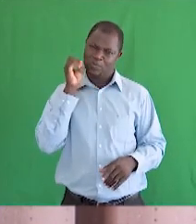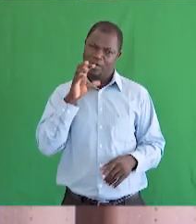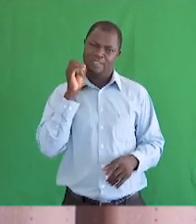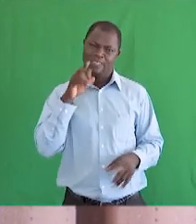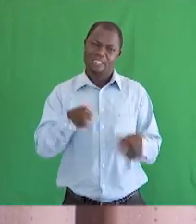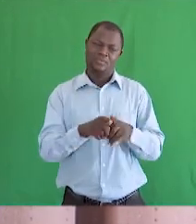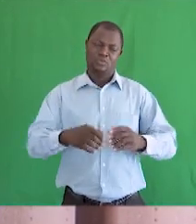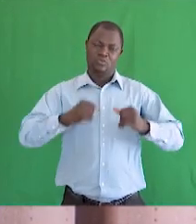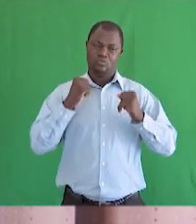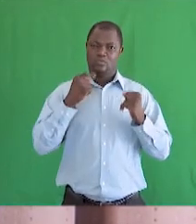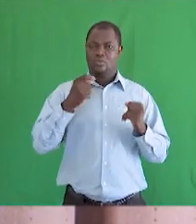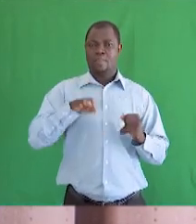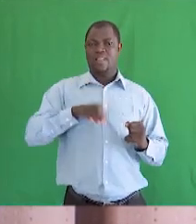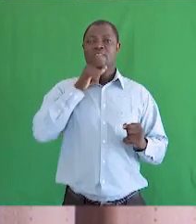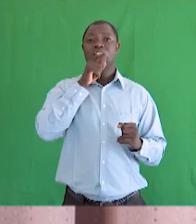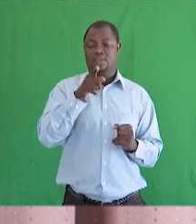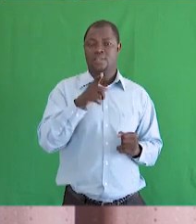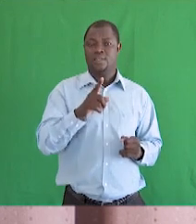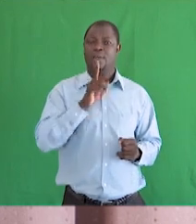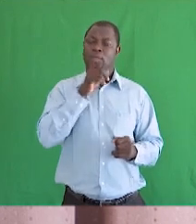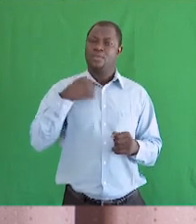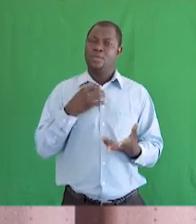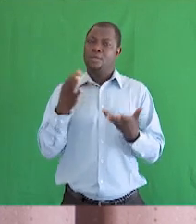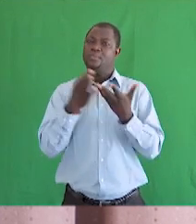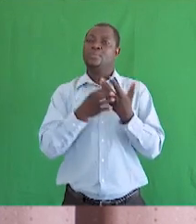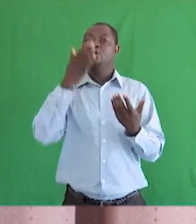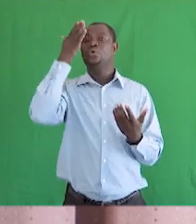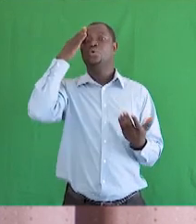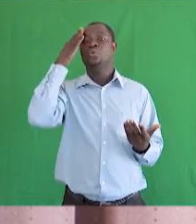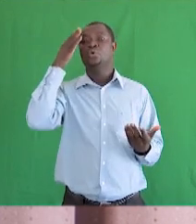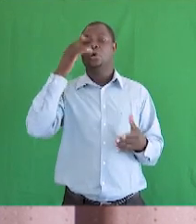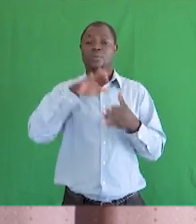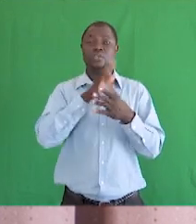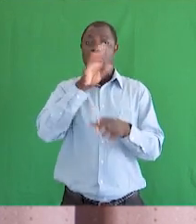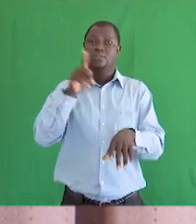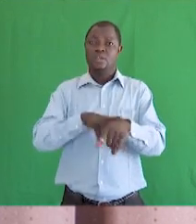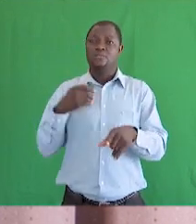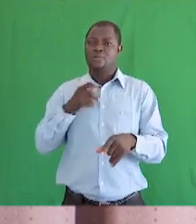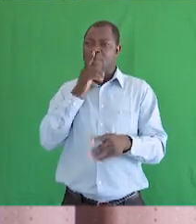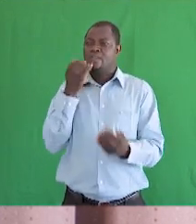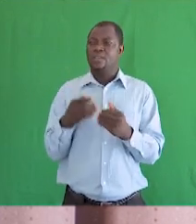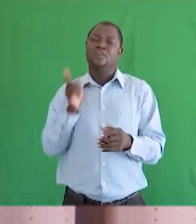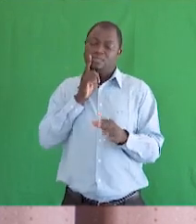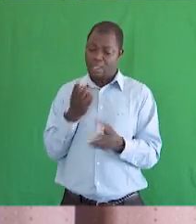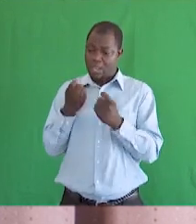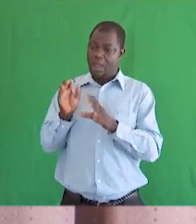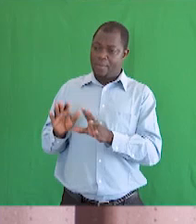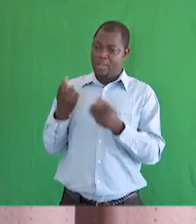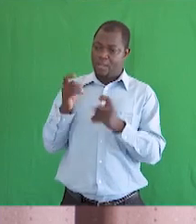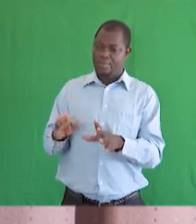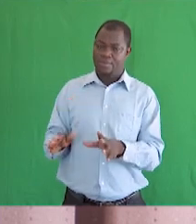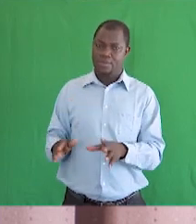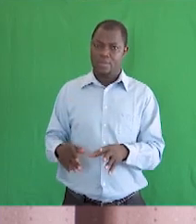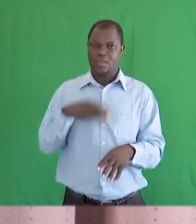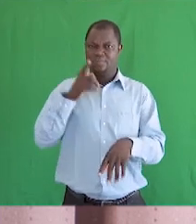wakasimba kuvabereki vana vari kuchema chema kuti towanikwa naniko nekuti pamwe tiri kubva taramba takavasunga asizve tovabvunza zvakare kuti kwehuri